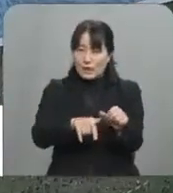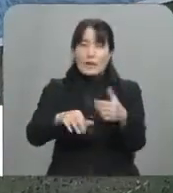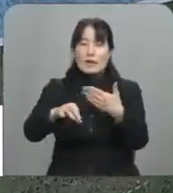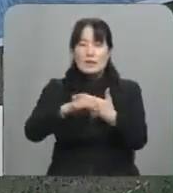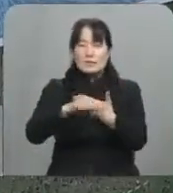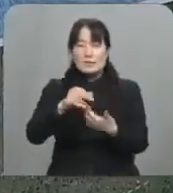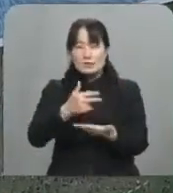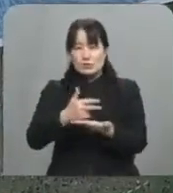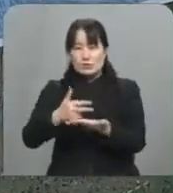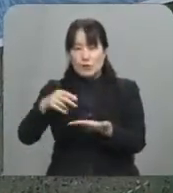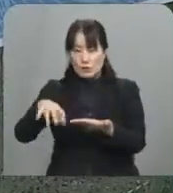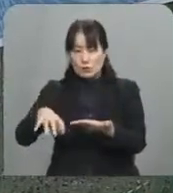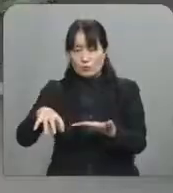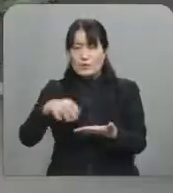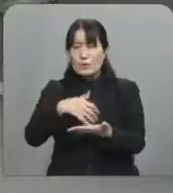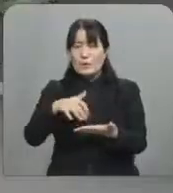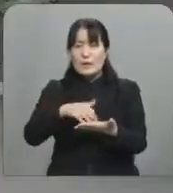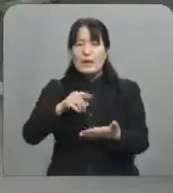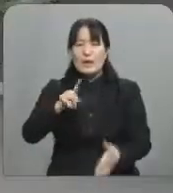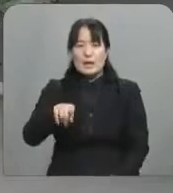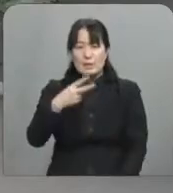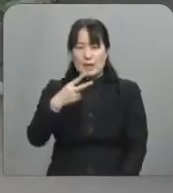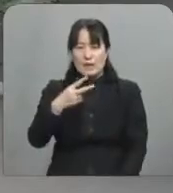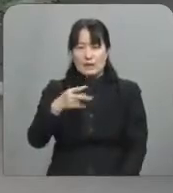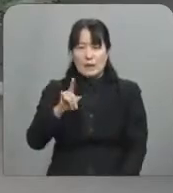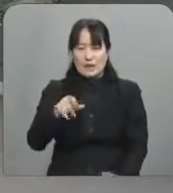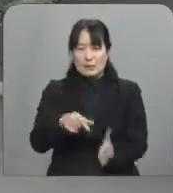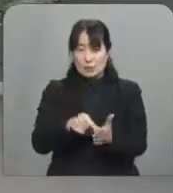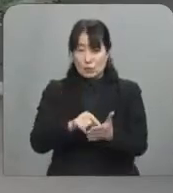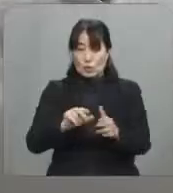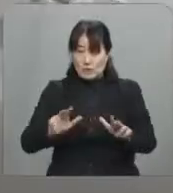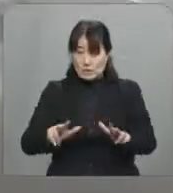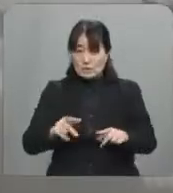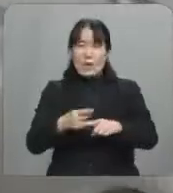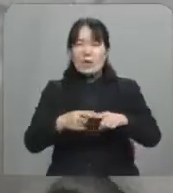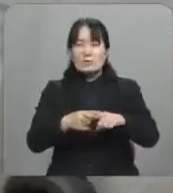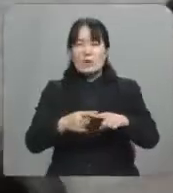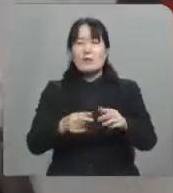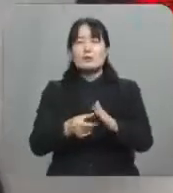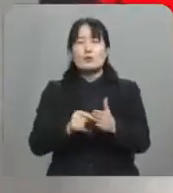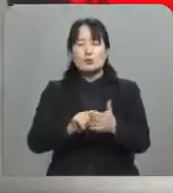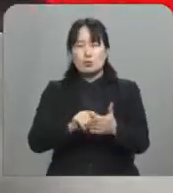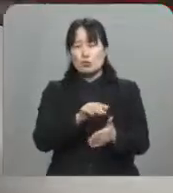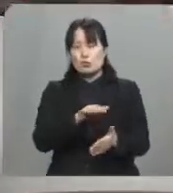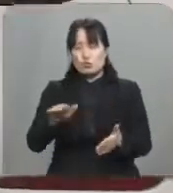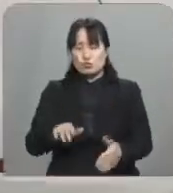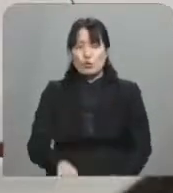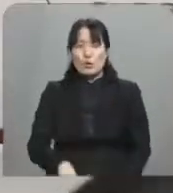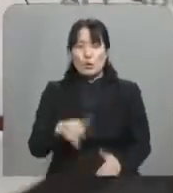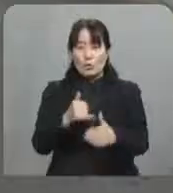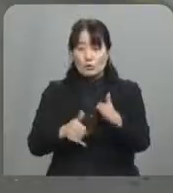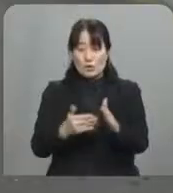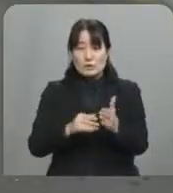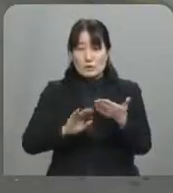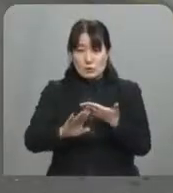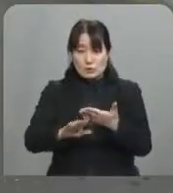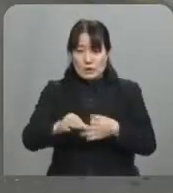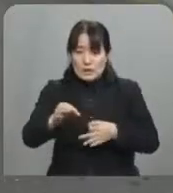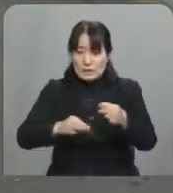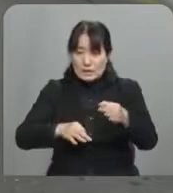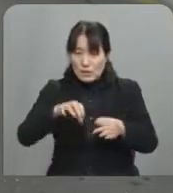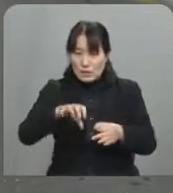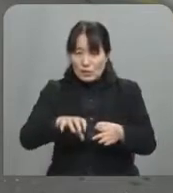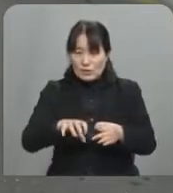임시 주차 공간은 200여 면, 현재 주차장의 절반 수준입니다. 특히 공사가 끝나도 상권과 인접한